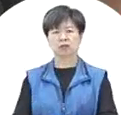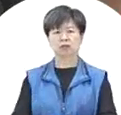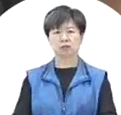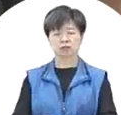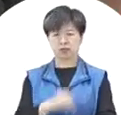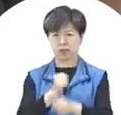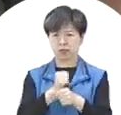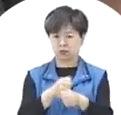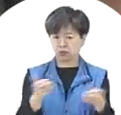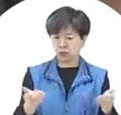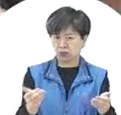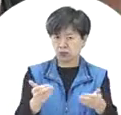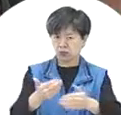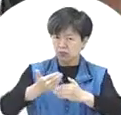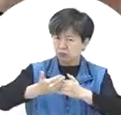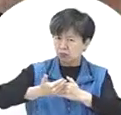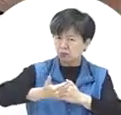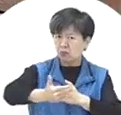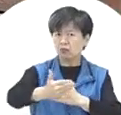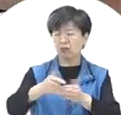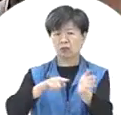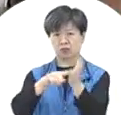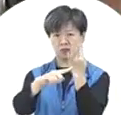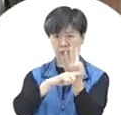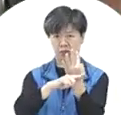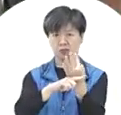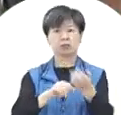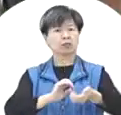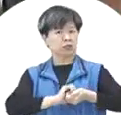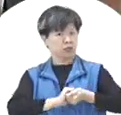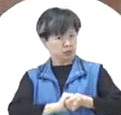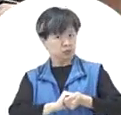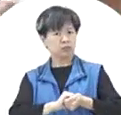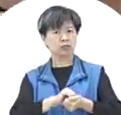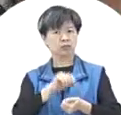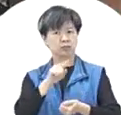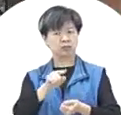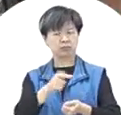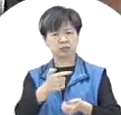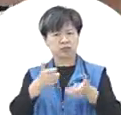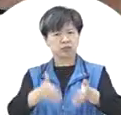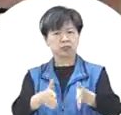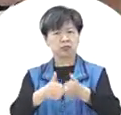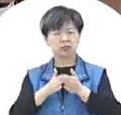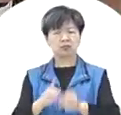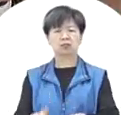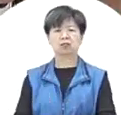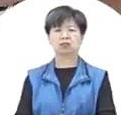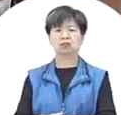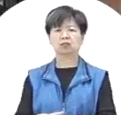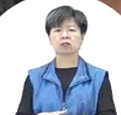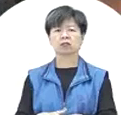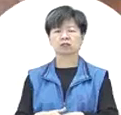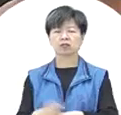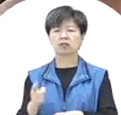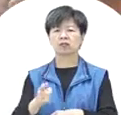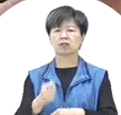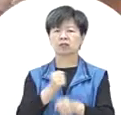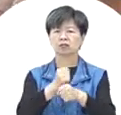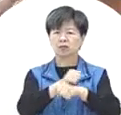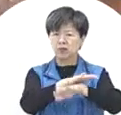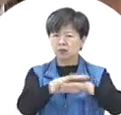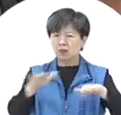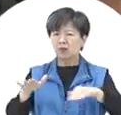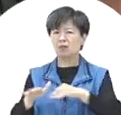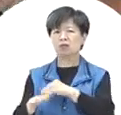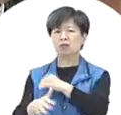过程当中，专业一定要，最重要是要把劳安做好，还有公安做好。 我